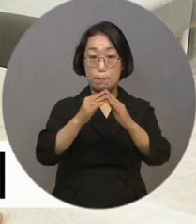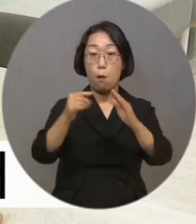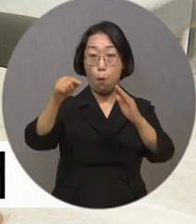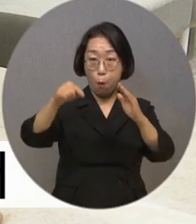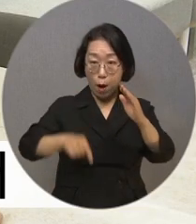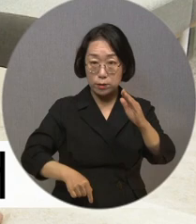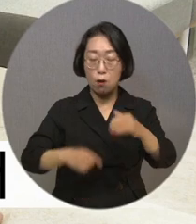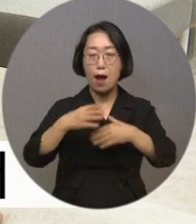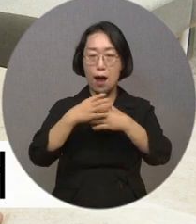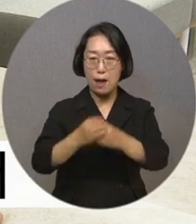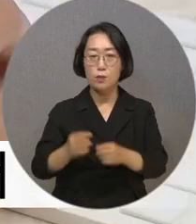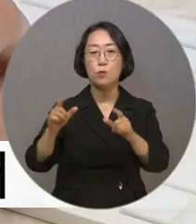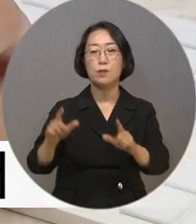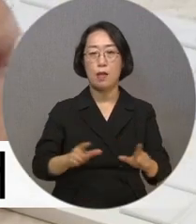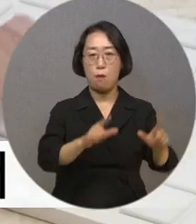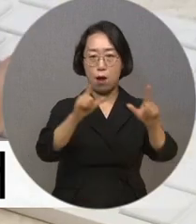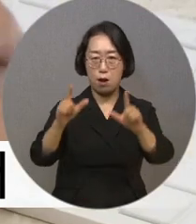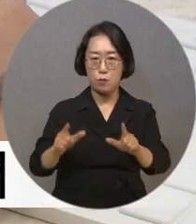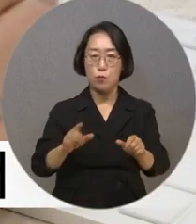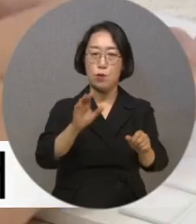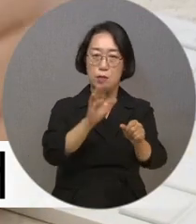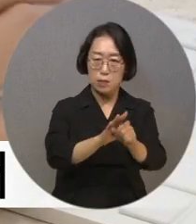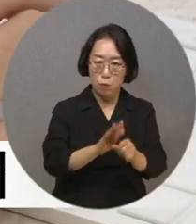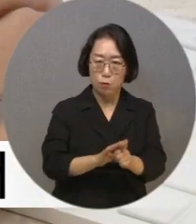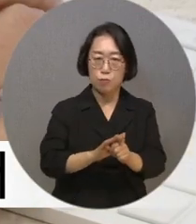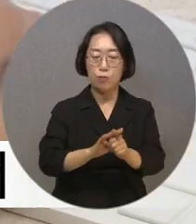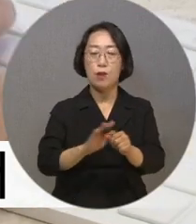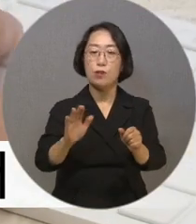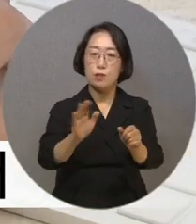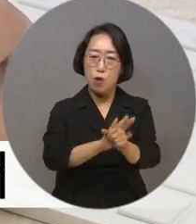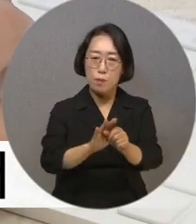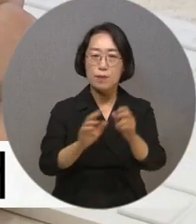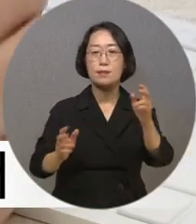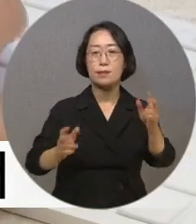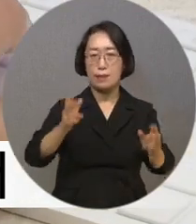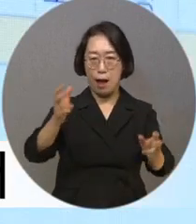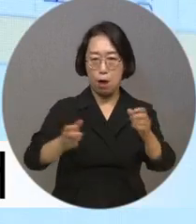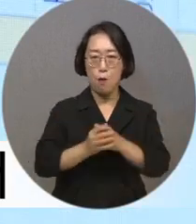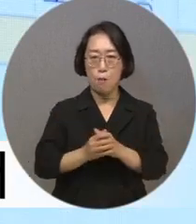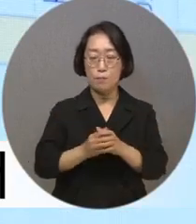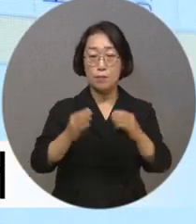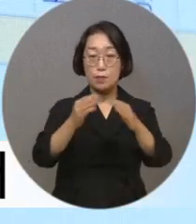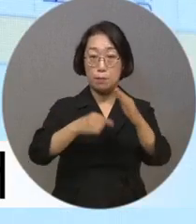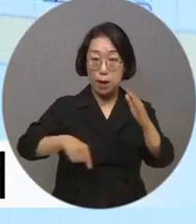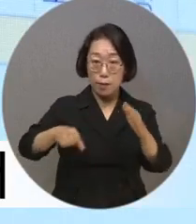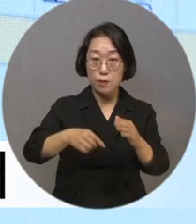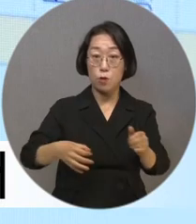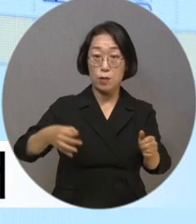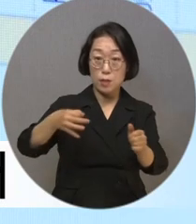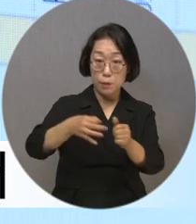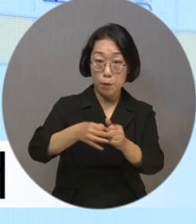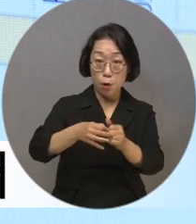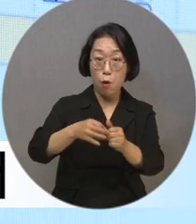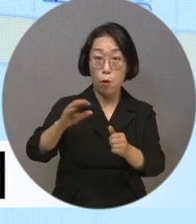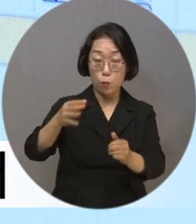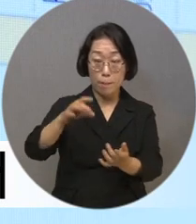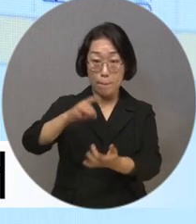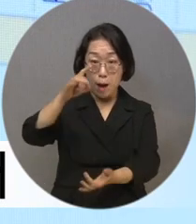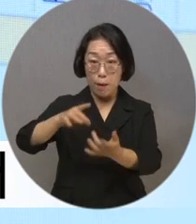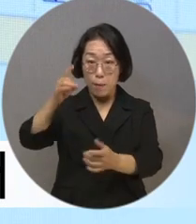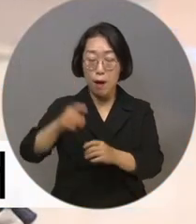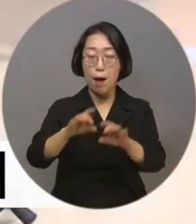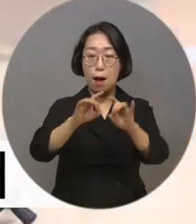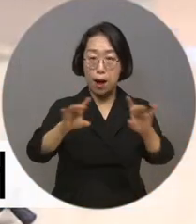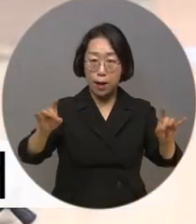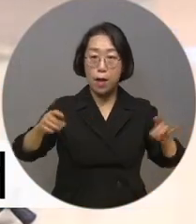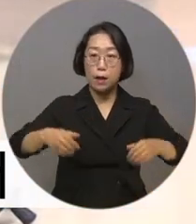집에서 안정적으로 생활할 수 있도록 지원하는 지역사회 사업입니다. 재가 의료급여 대상으로 선정되면 각